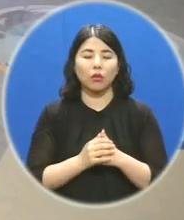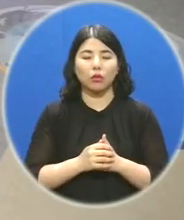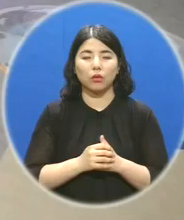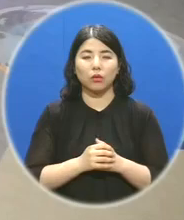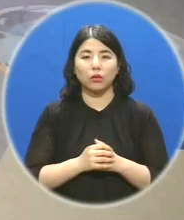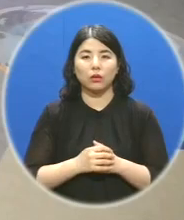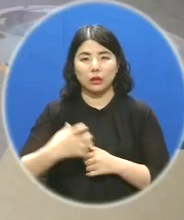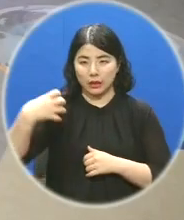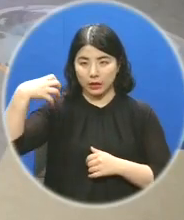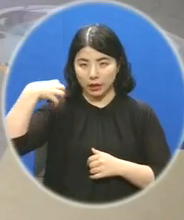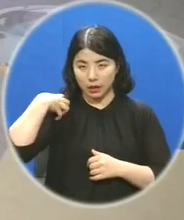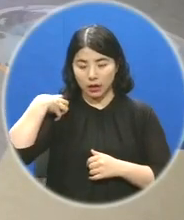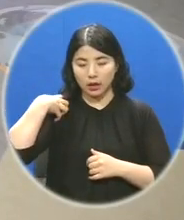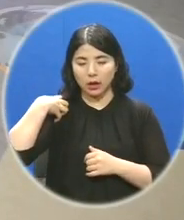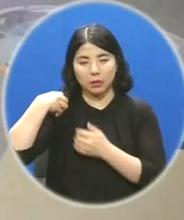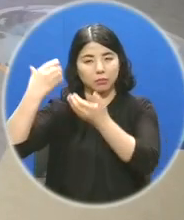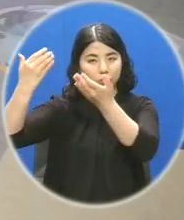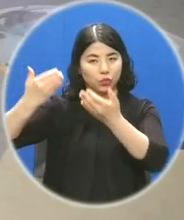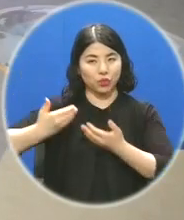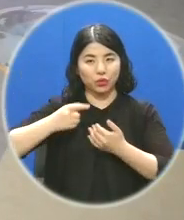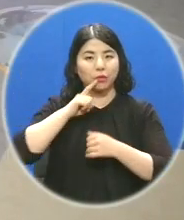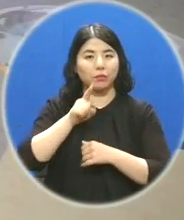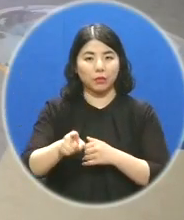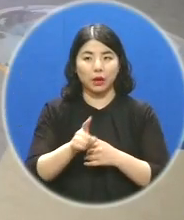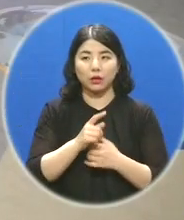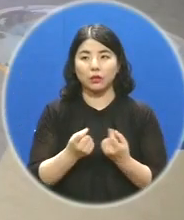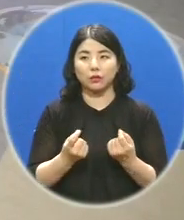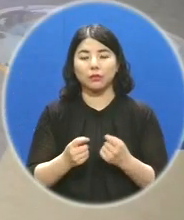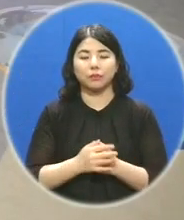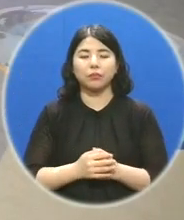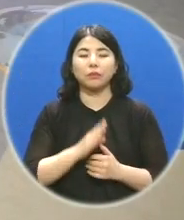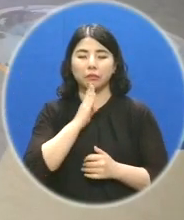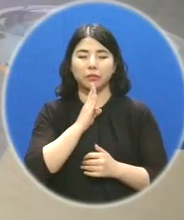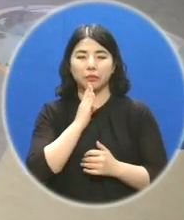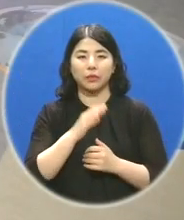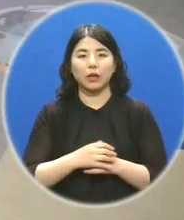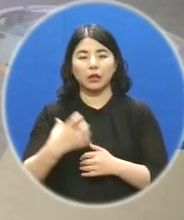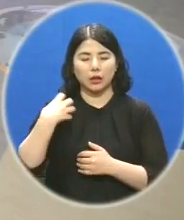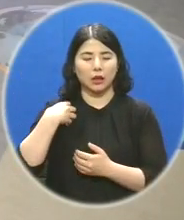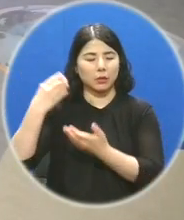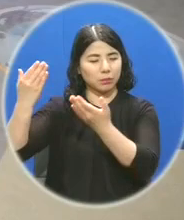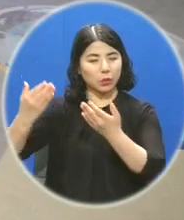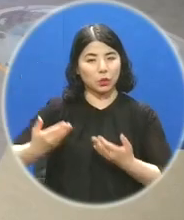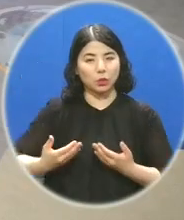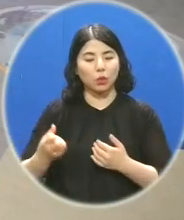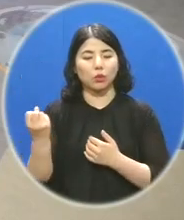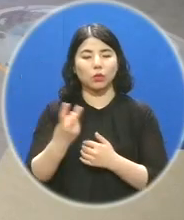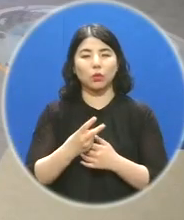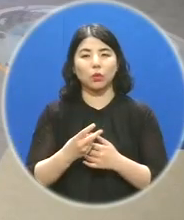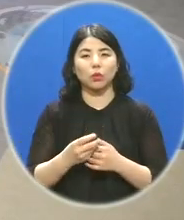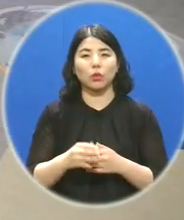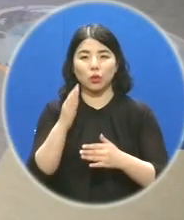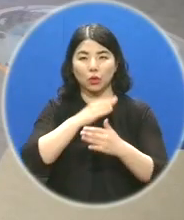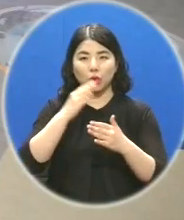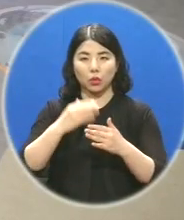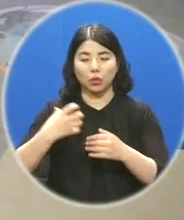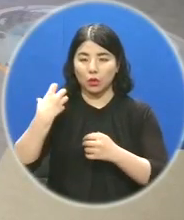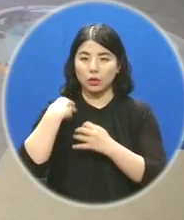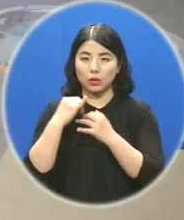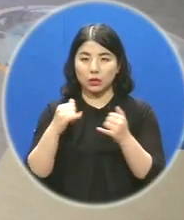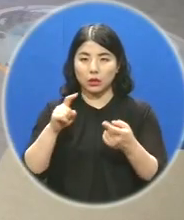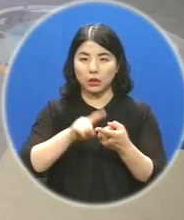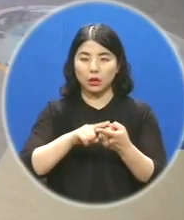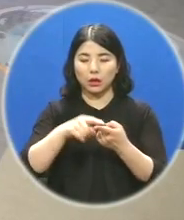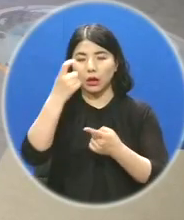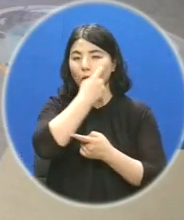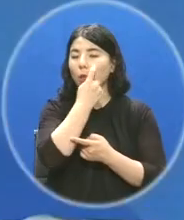알려지는 것 자체가 책임감을 부여받는다. 지금 이 차원에서 말씀을 하신 겁니다. 예, 그렇죠. 책임감도 부여받고 일종의 공직자에 대한 하나의 검증